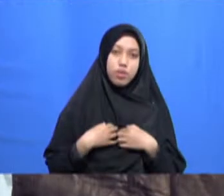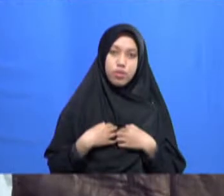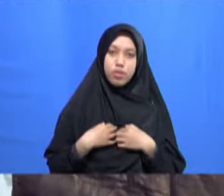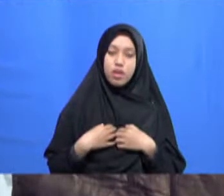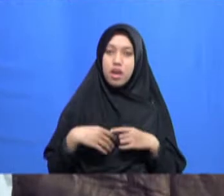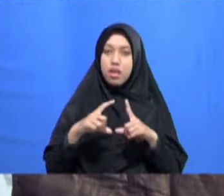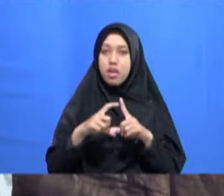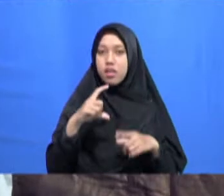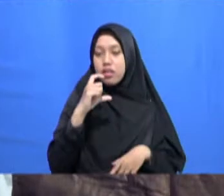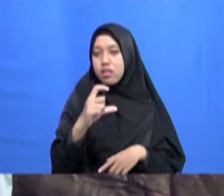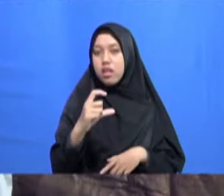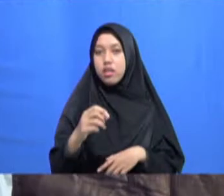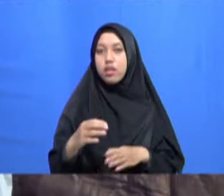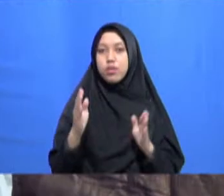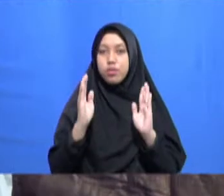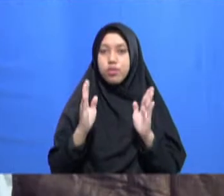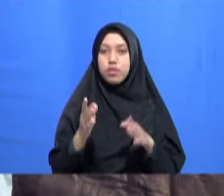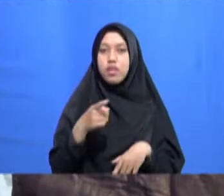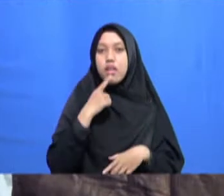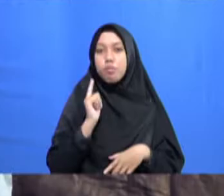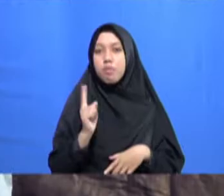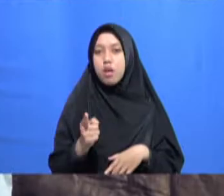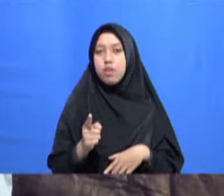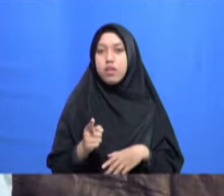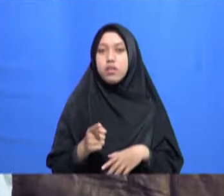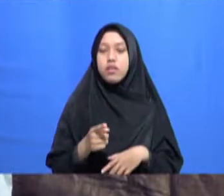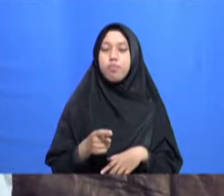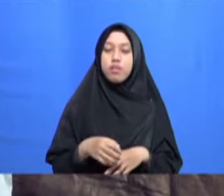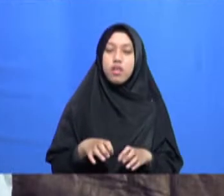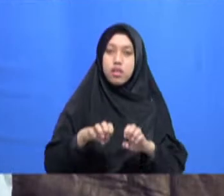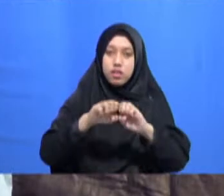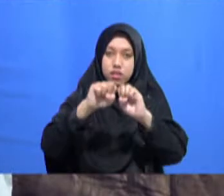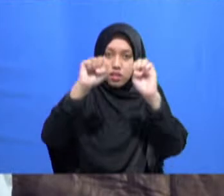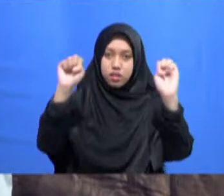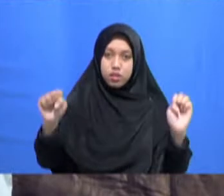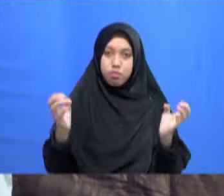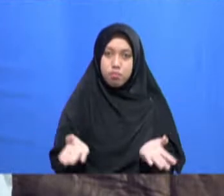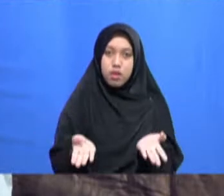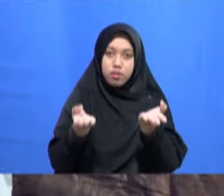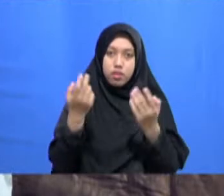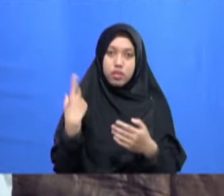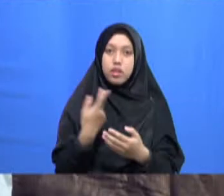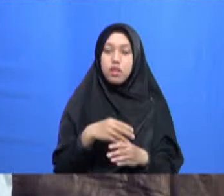Kenapa? Karena sistem perencanaan pembangunan kita sudah diatur secara nasional.